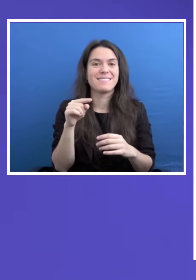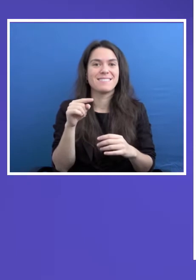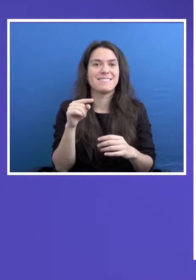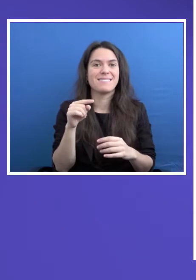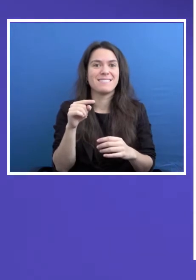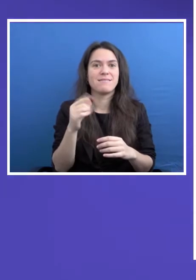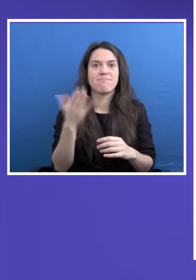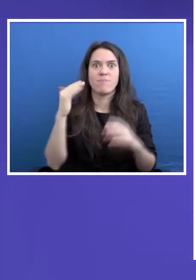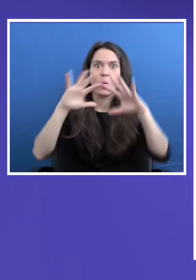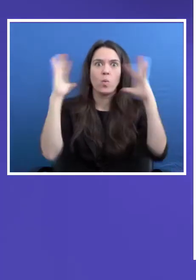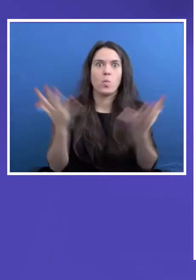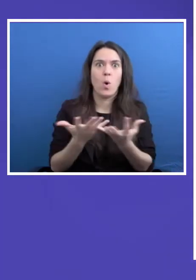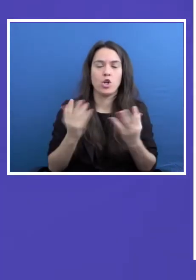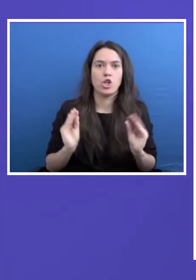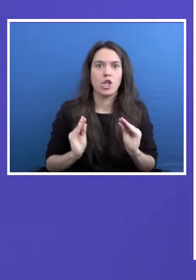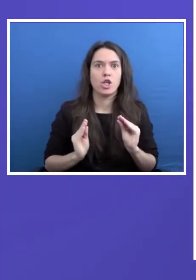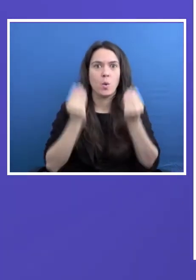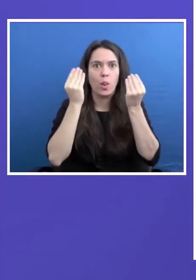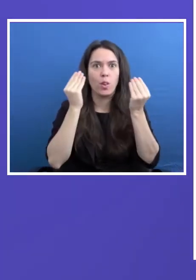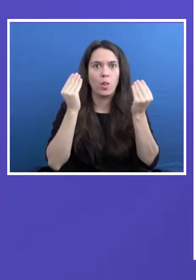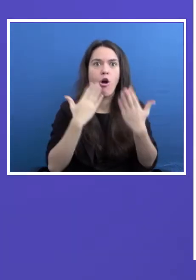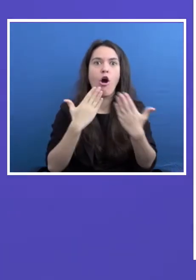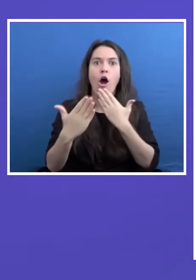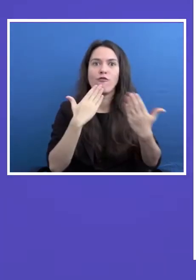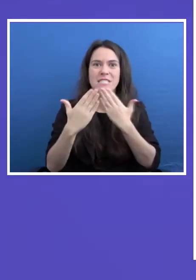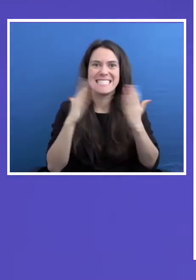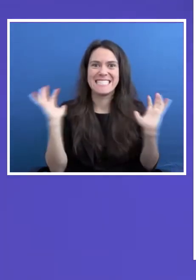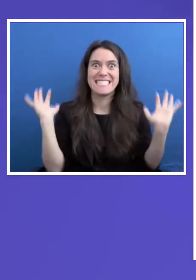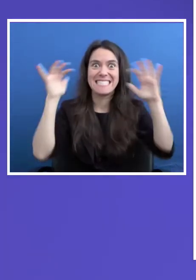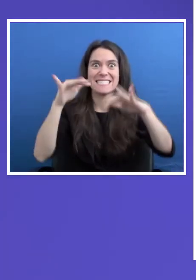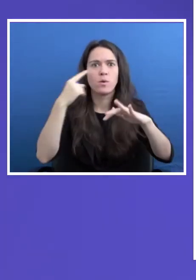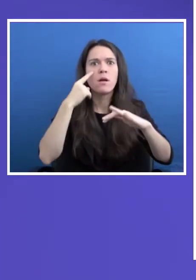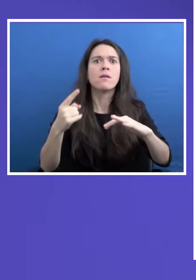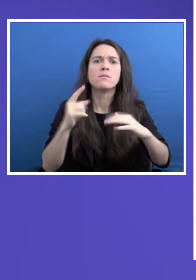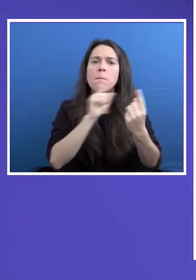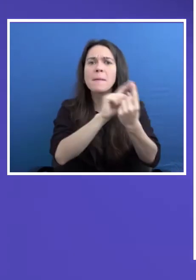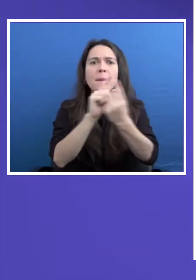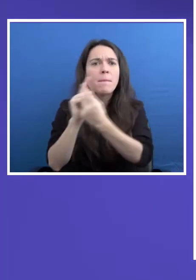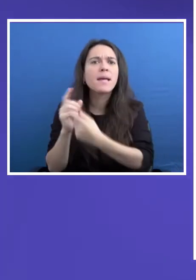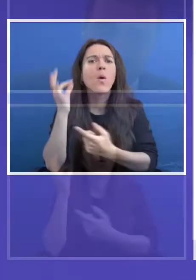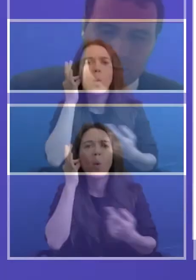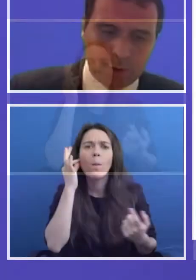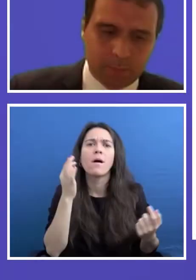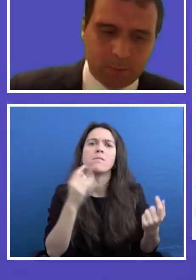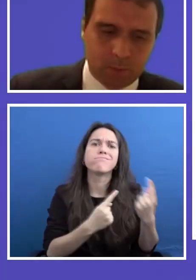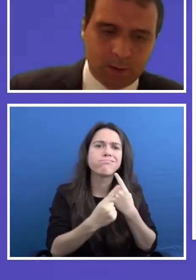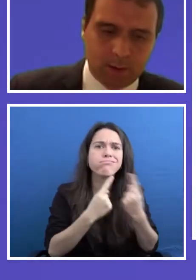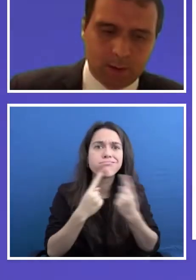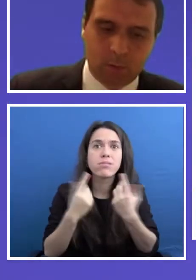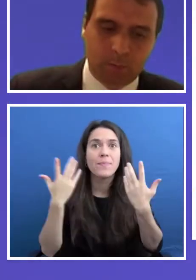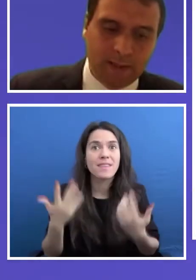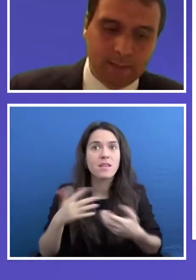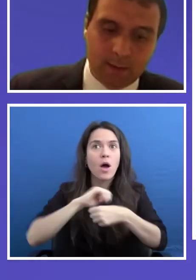من حين لاخر، ونبدا احنا كمان نروح في الدول الاخرى وننقل افكارنا هناك ان شاء الله. إن شاء الله. شكرا رانيا، تفكير جد